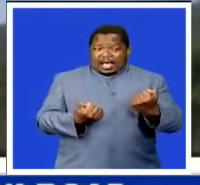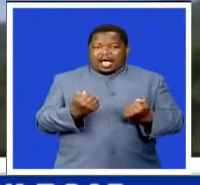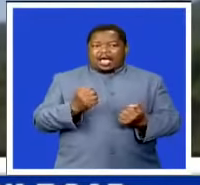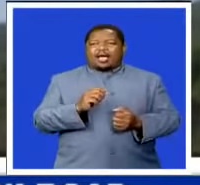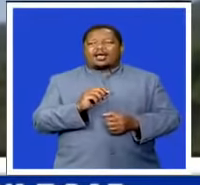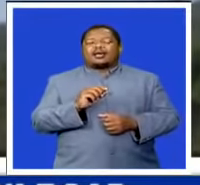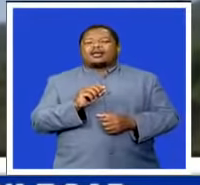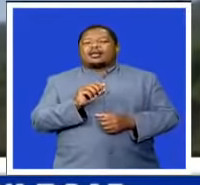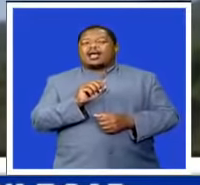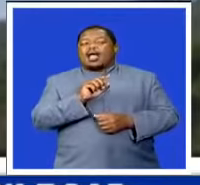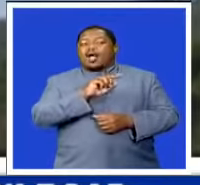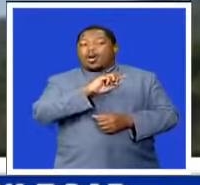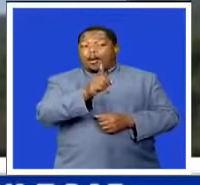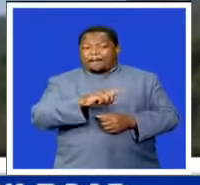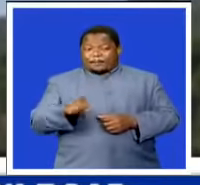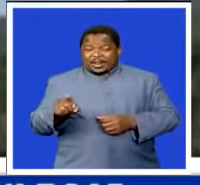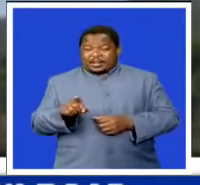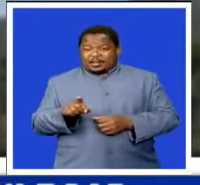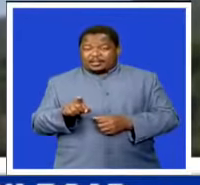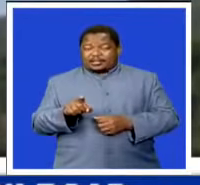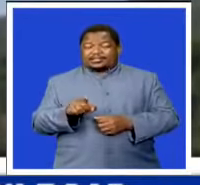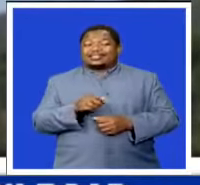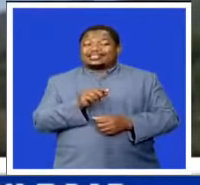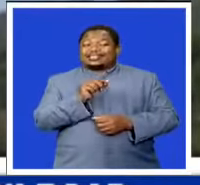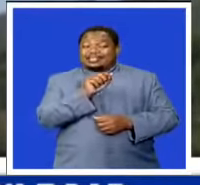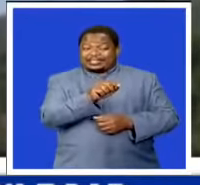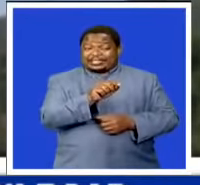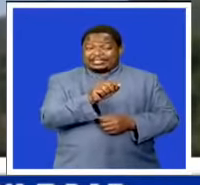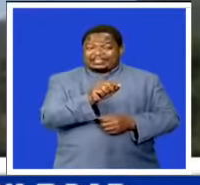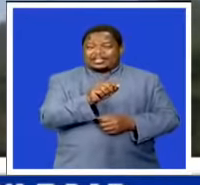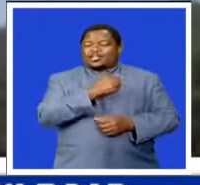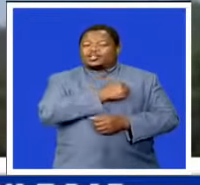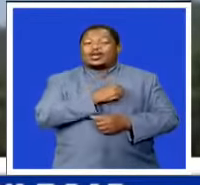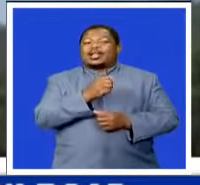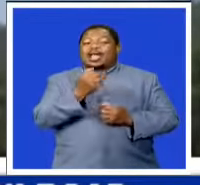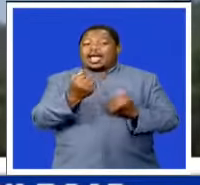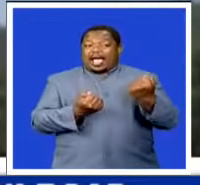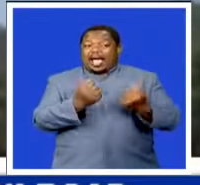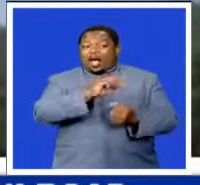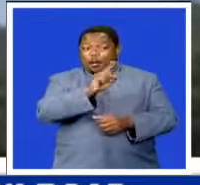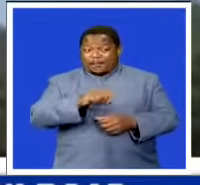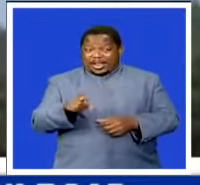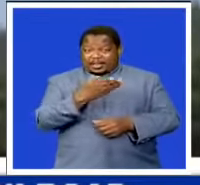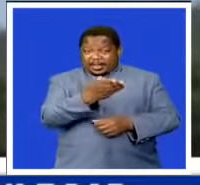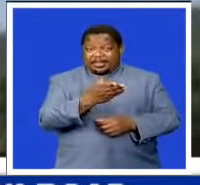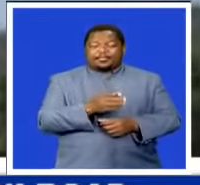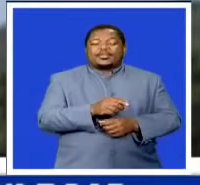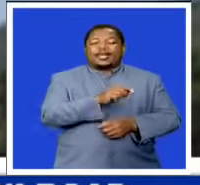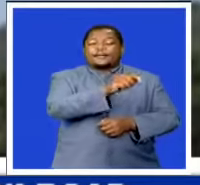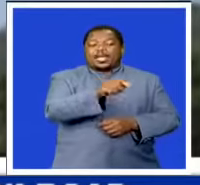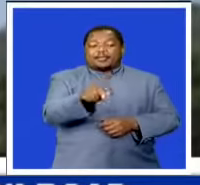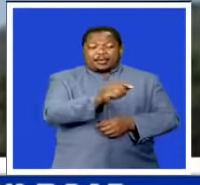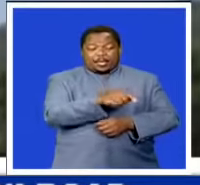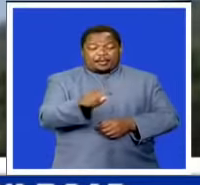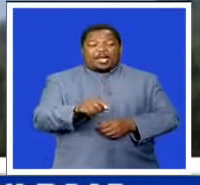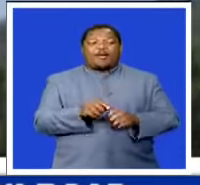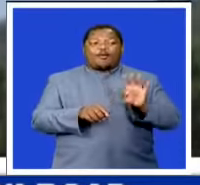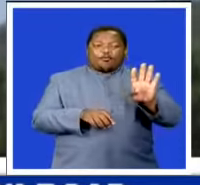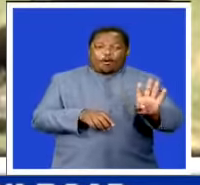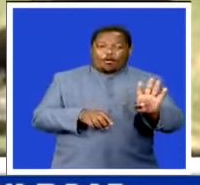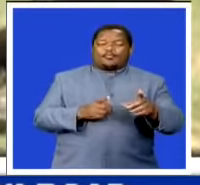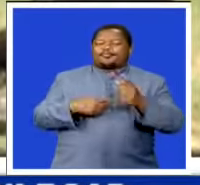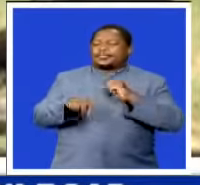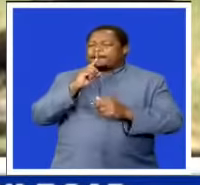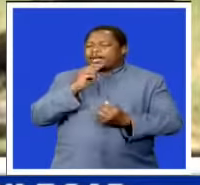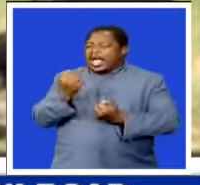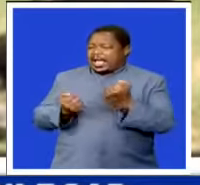bebabane bagibe nemshayile phakathi kule Astra kule Master sengathi foli kahle